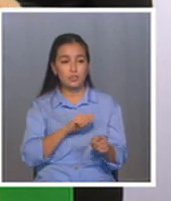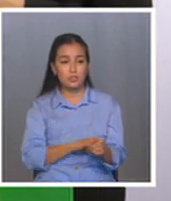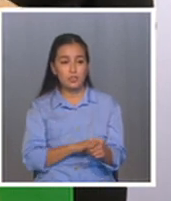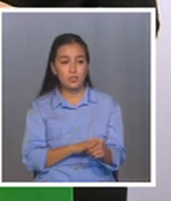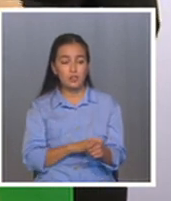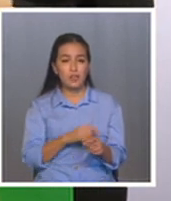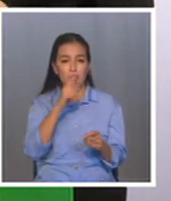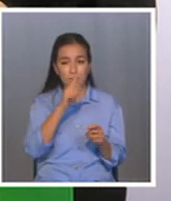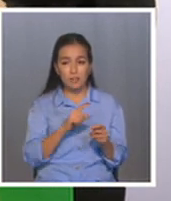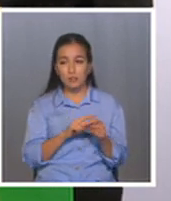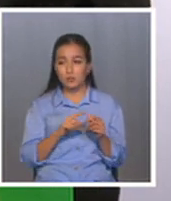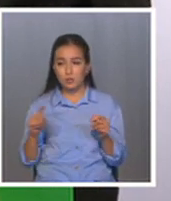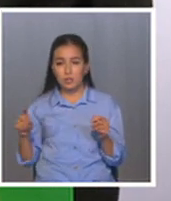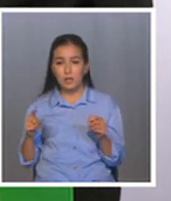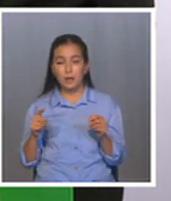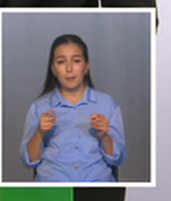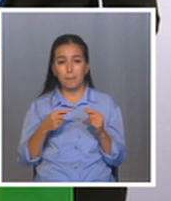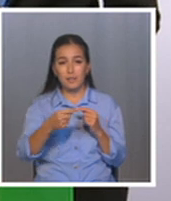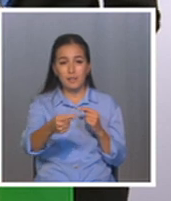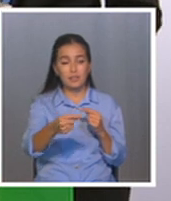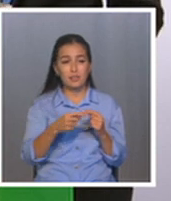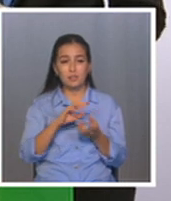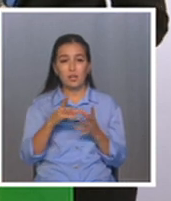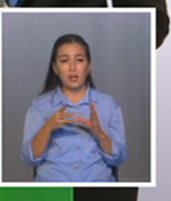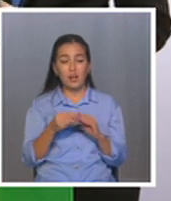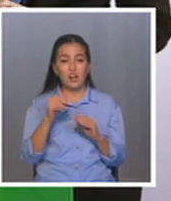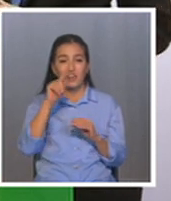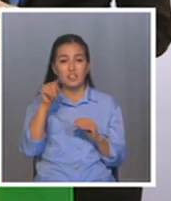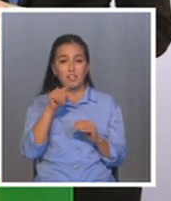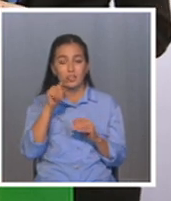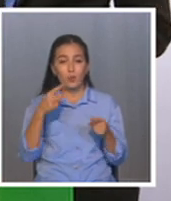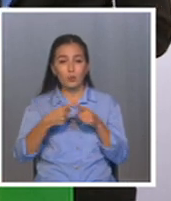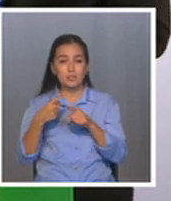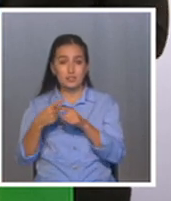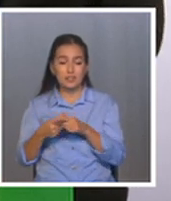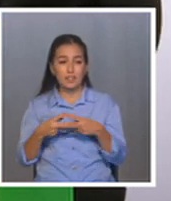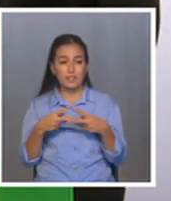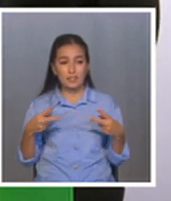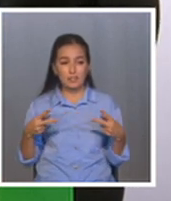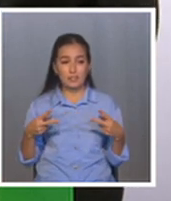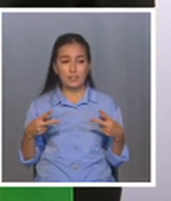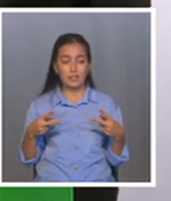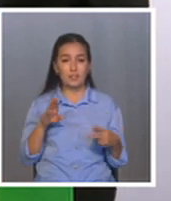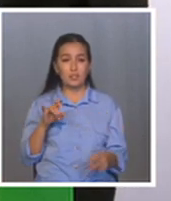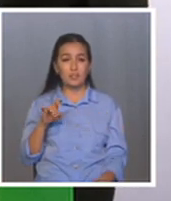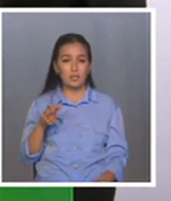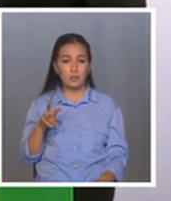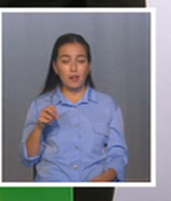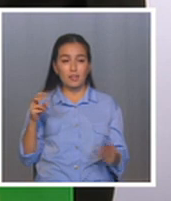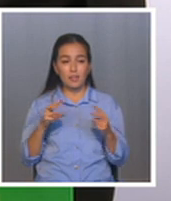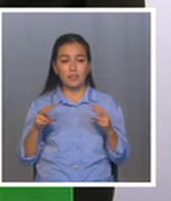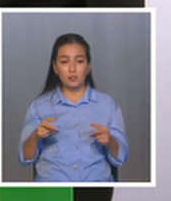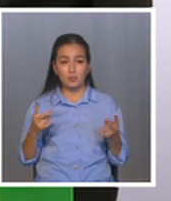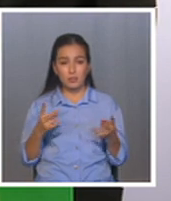ені, ұзындығы, биіктігінің квадраттарының қосындысына тең. Теореманың дәлелдеуін